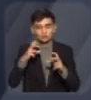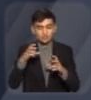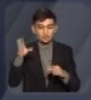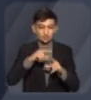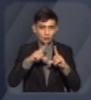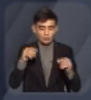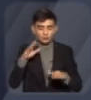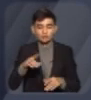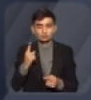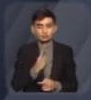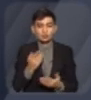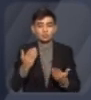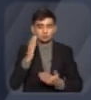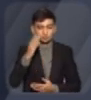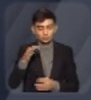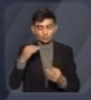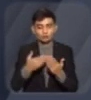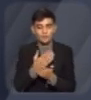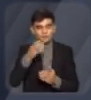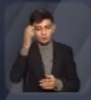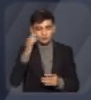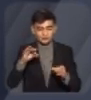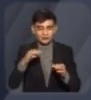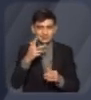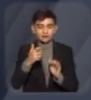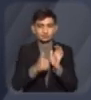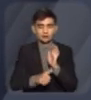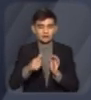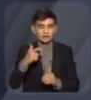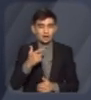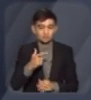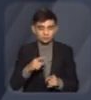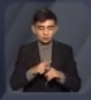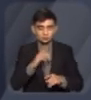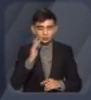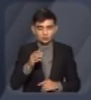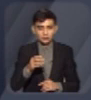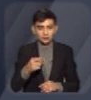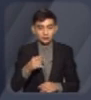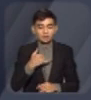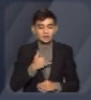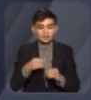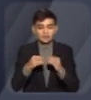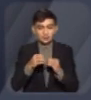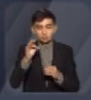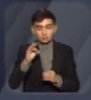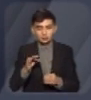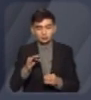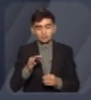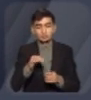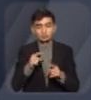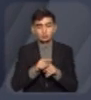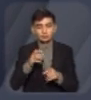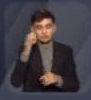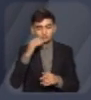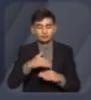Новые стандарты поменяют подход к образованию на 360 градусов. У нас 50% молодежи имеет высшее